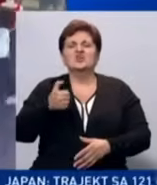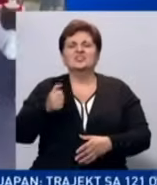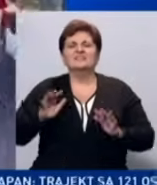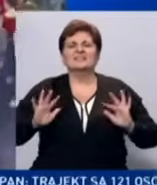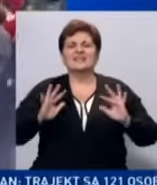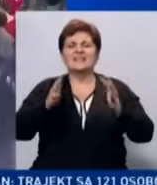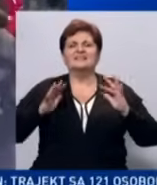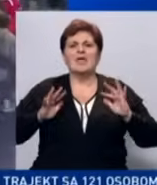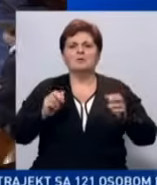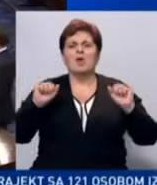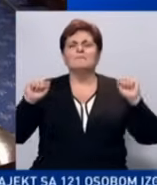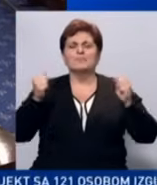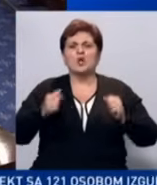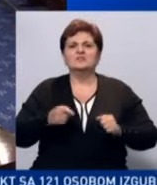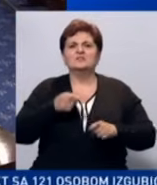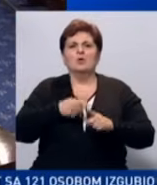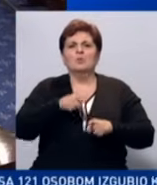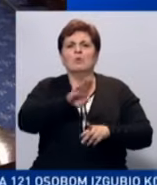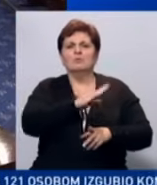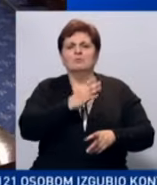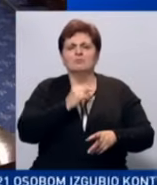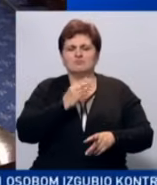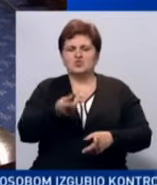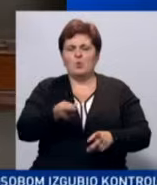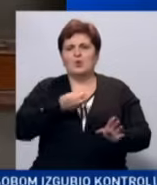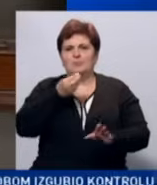demonstranata protestiralo je uoči tog obraćanja.